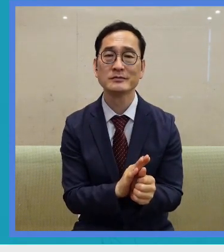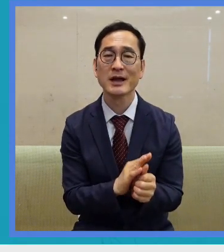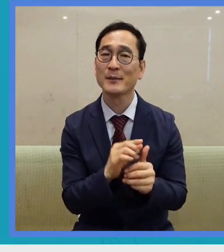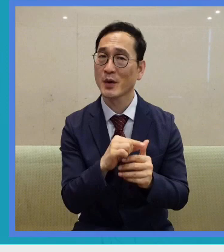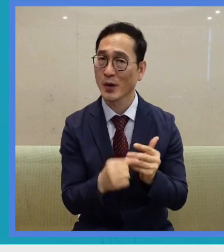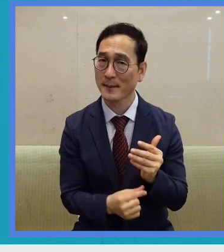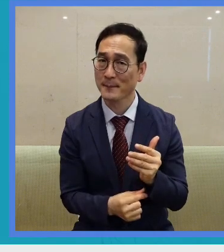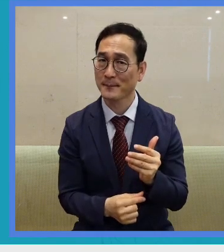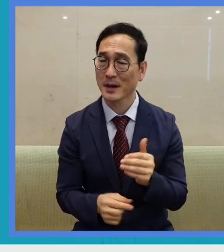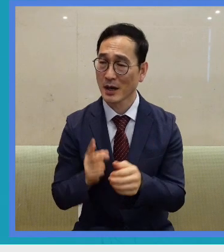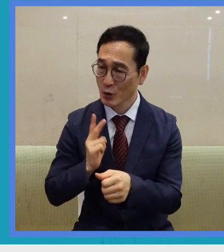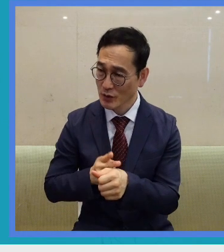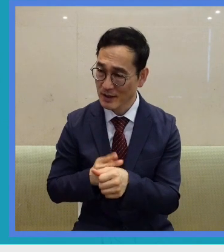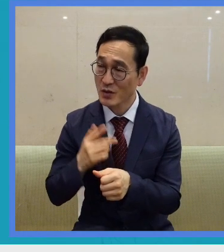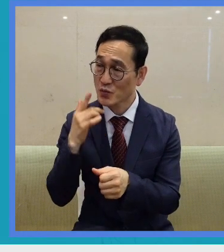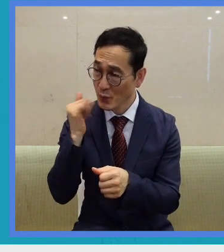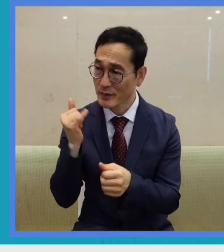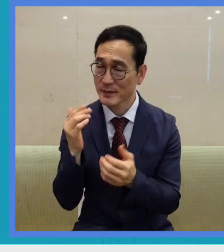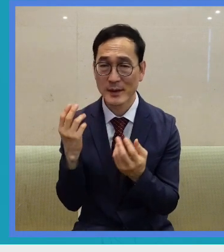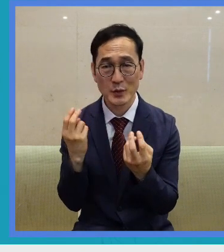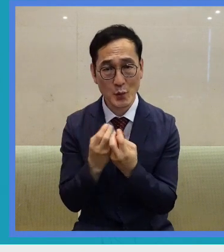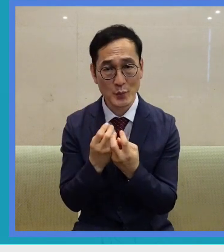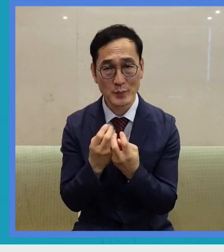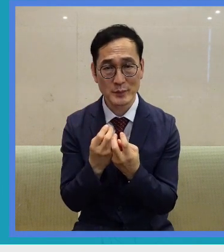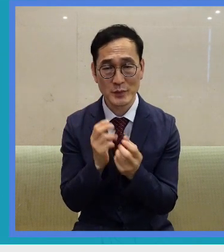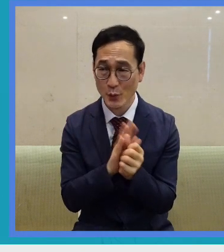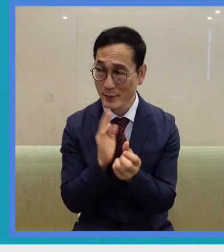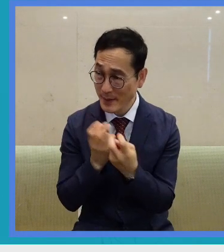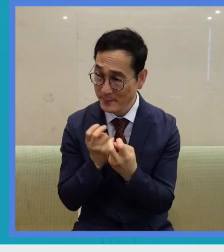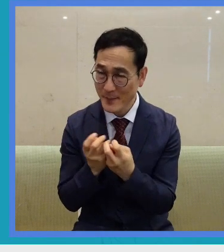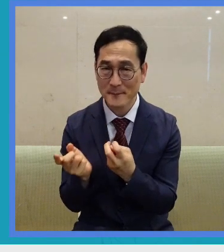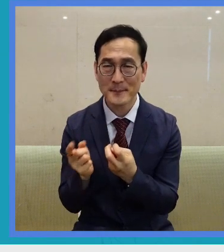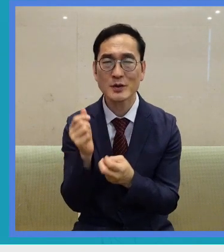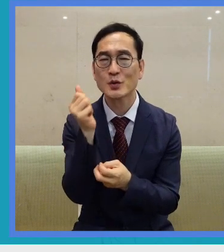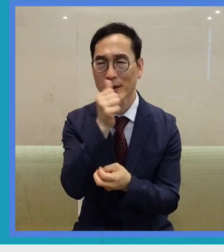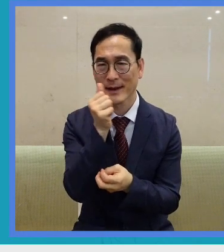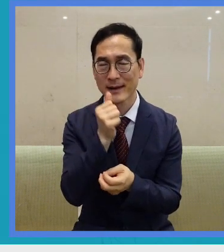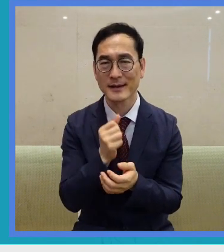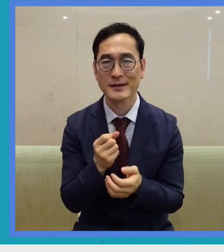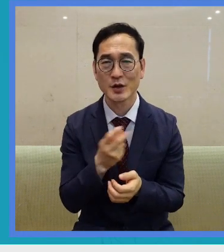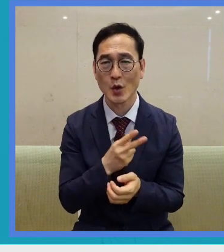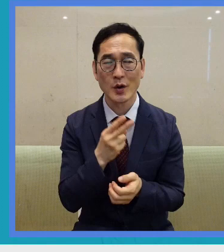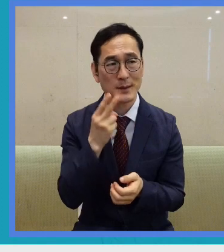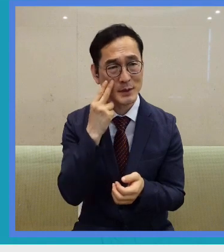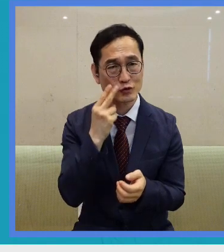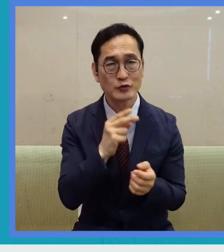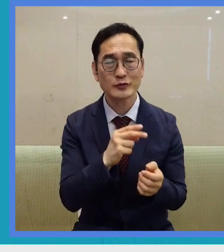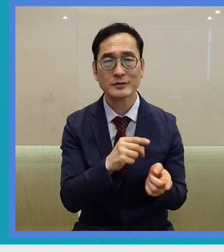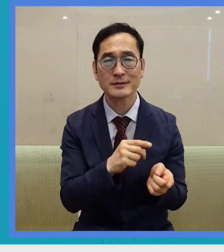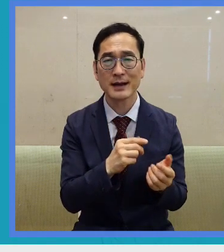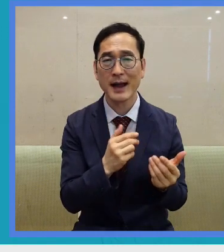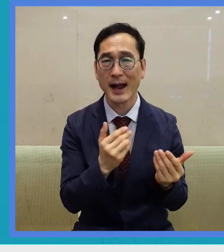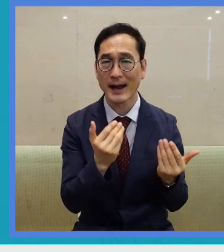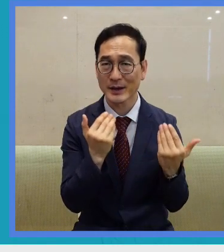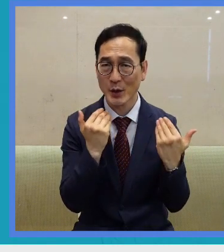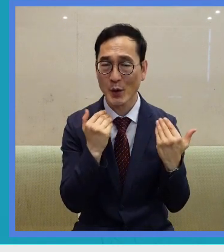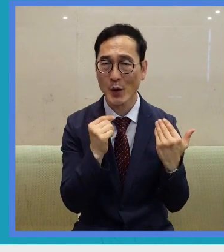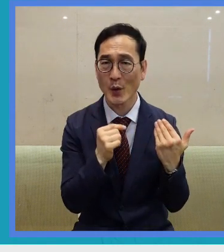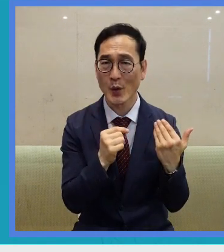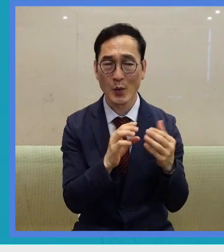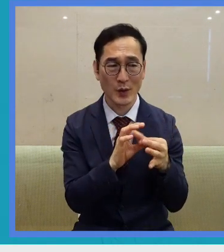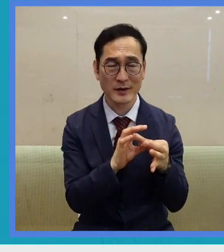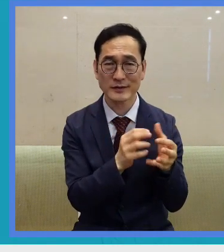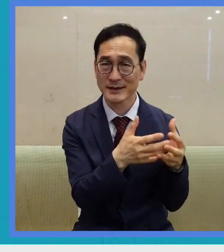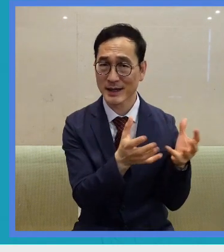교사들이 어떻게 도울 수 있느냐에 대해서 이야기를 하고요. 그다음에 그 미국 스쿨 사이콜로지스트들의 어소시에이션에서도